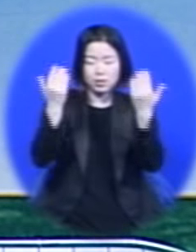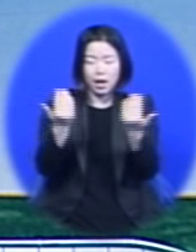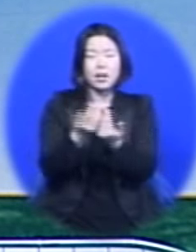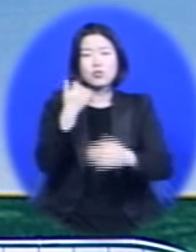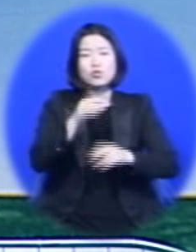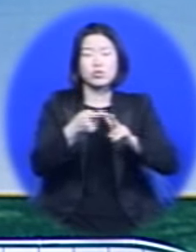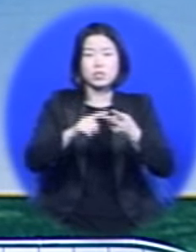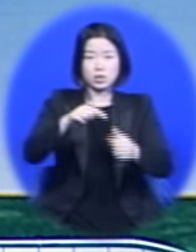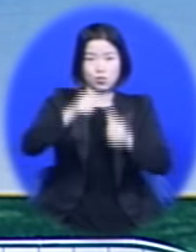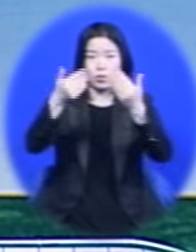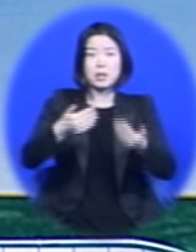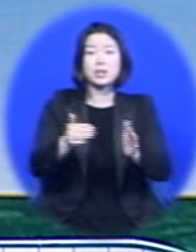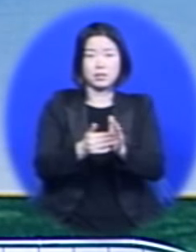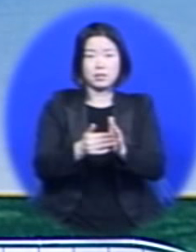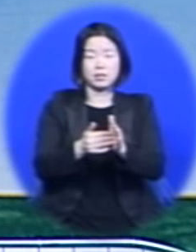그런데